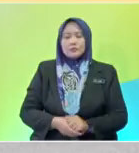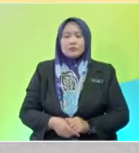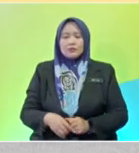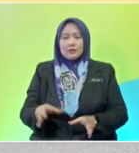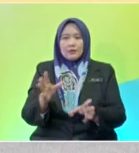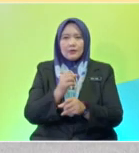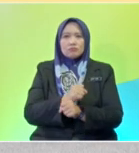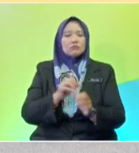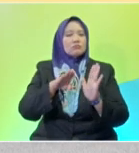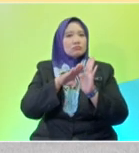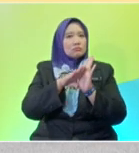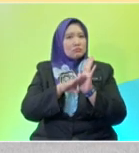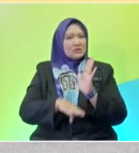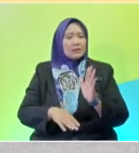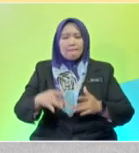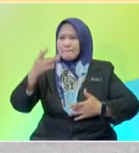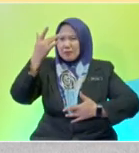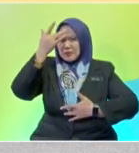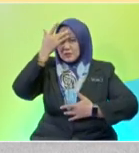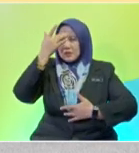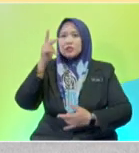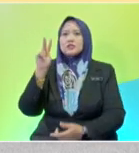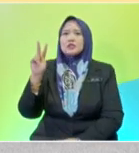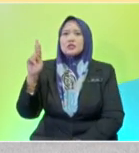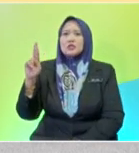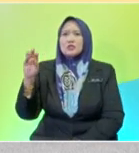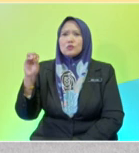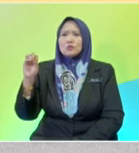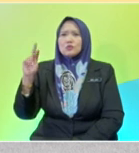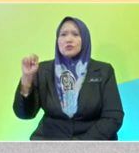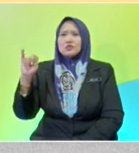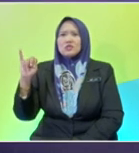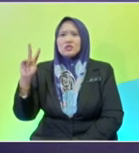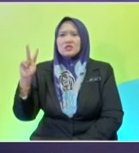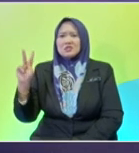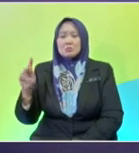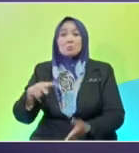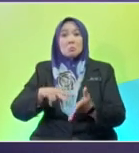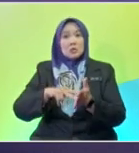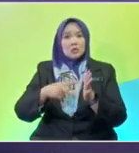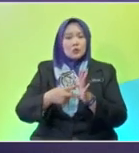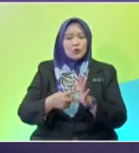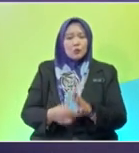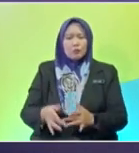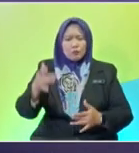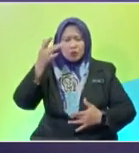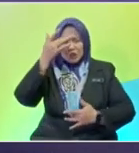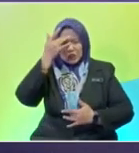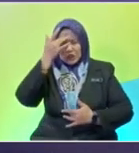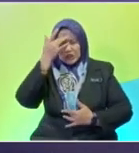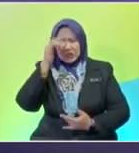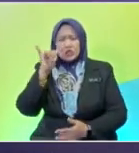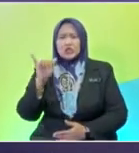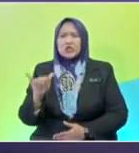kronik Rio sekarang kalau dia dapat tahu ramaikan orang yang selalu sakit orang